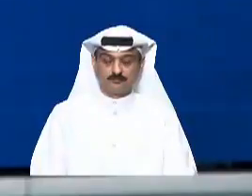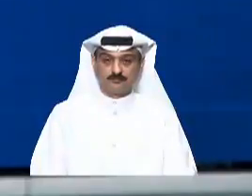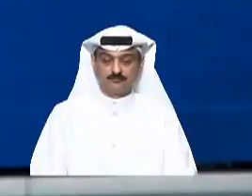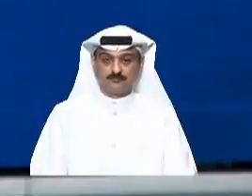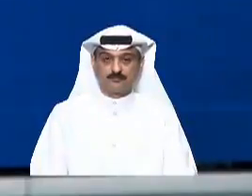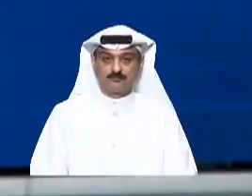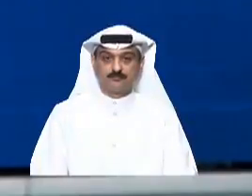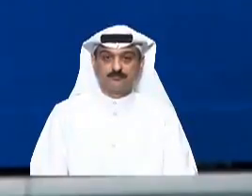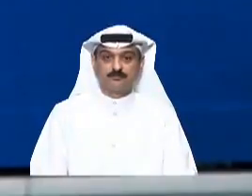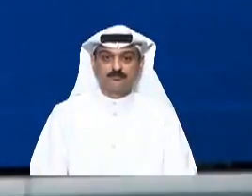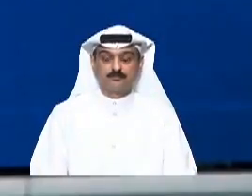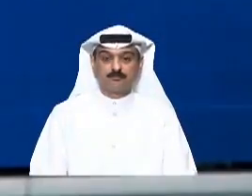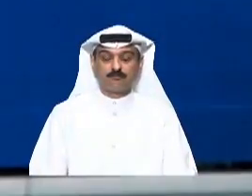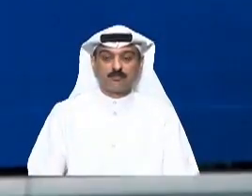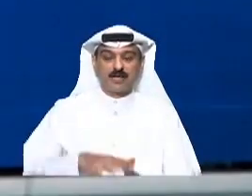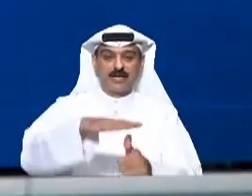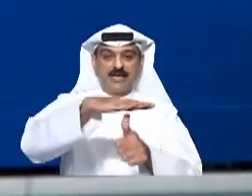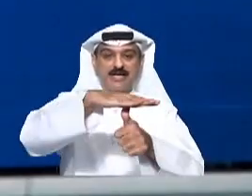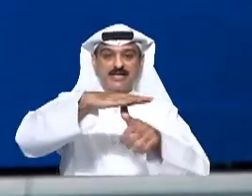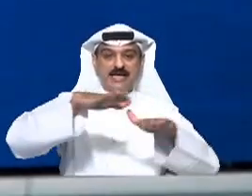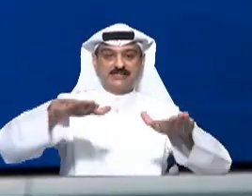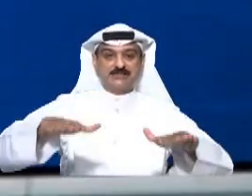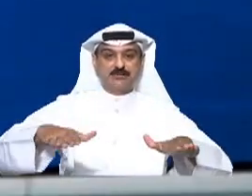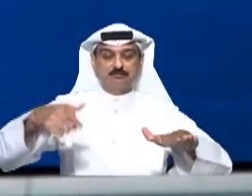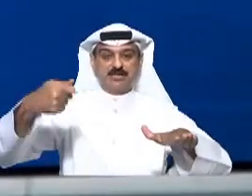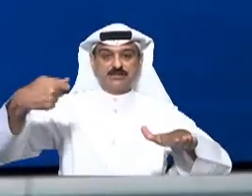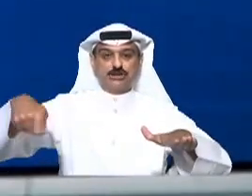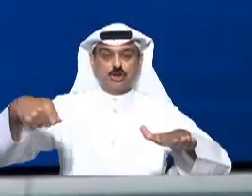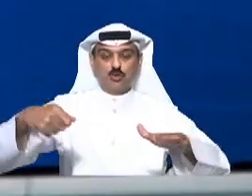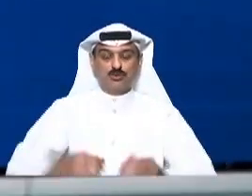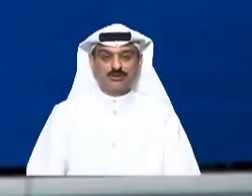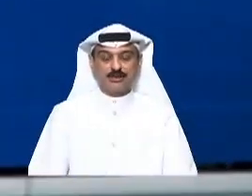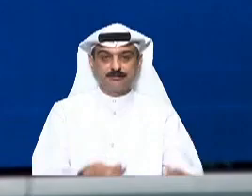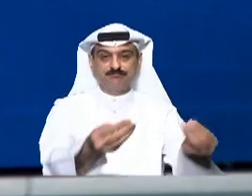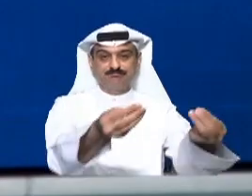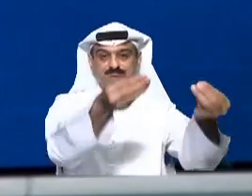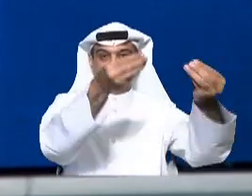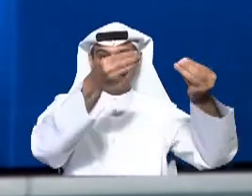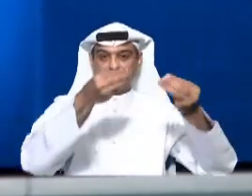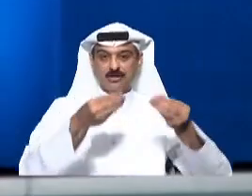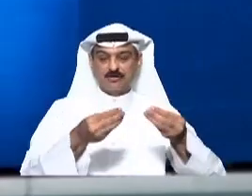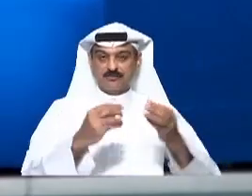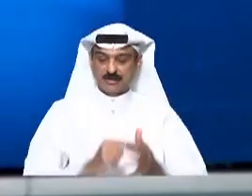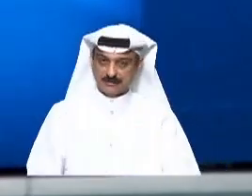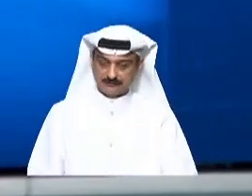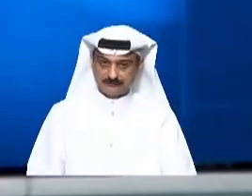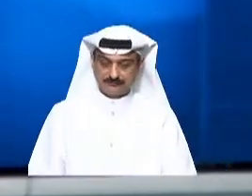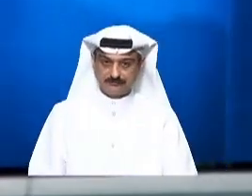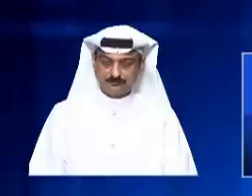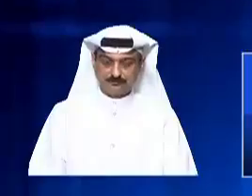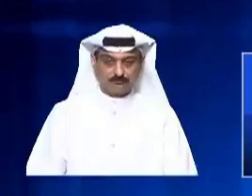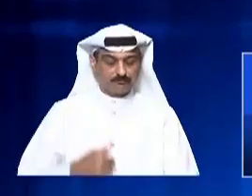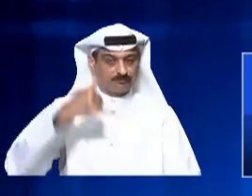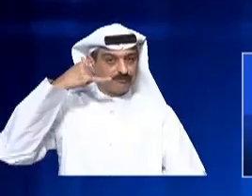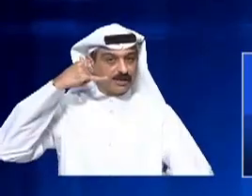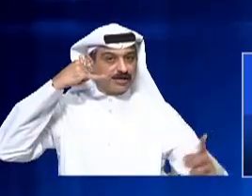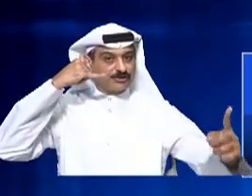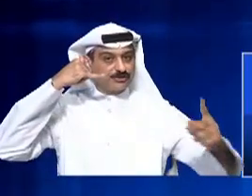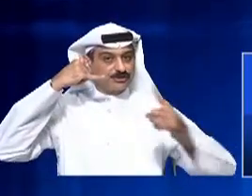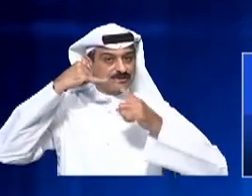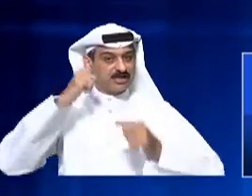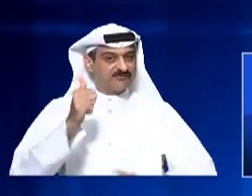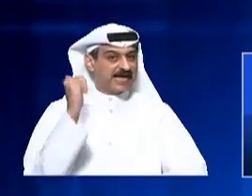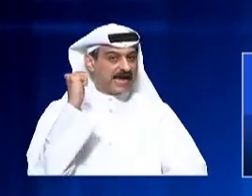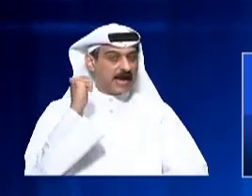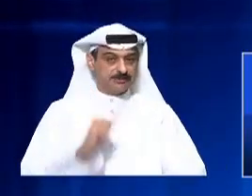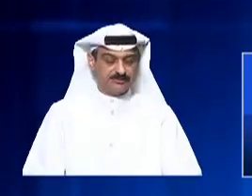تلقى معالي الفريق أول متقاعد الشيخ أحمد نواف الأحمد الصباح رئيس مجلس الوزراء اتصالا هاتفيا أمس